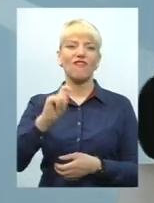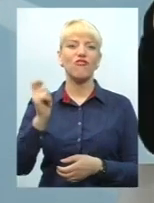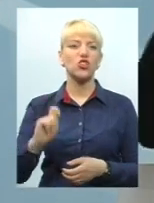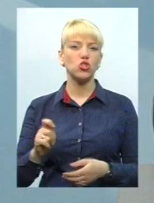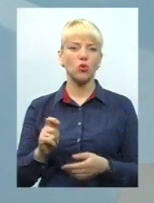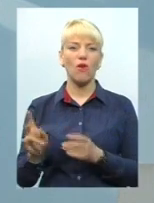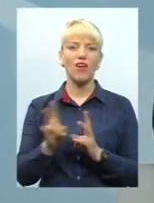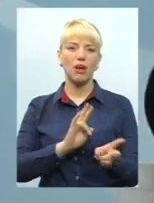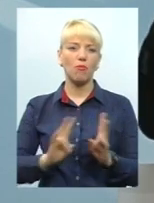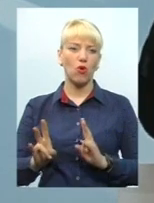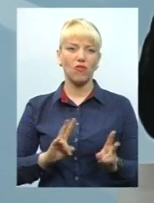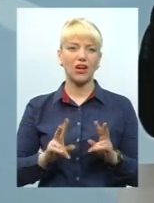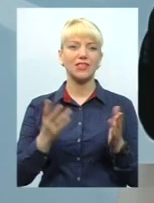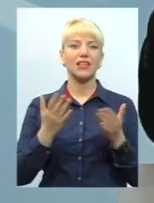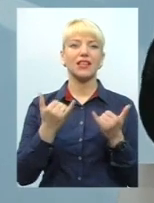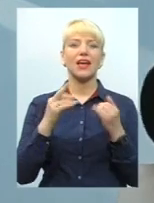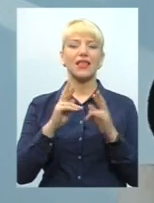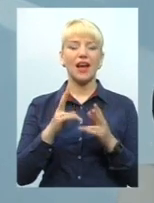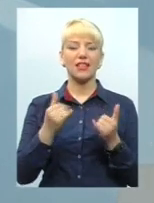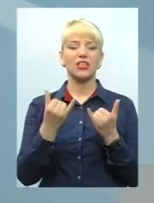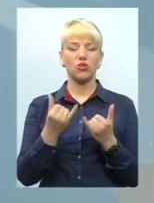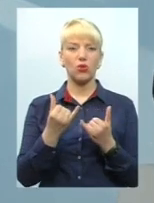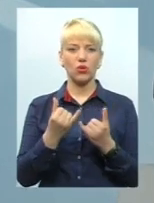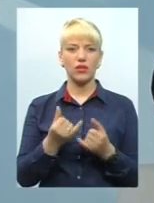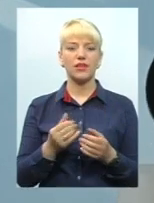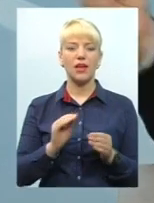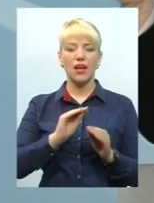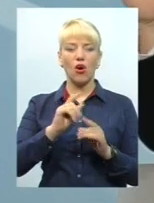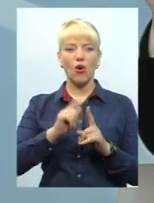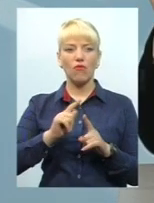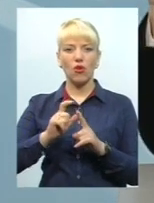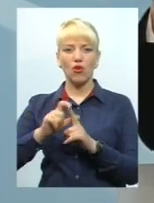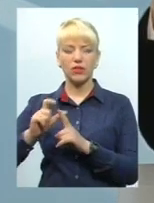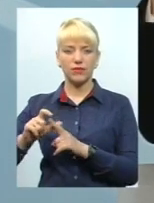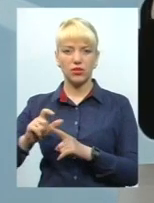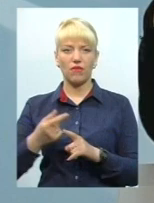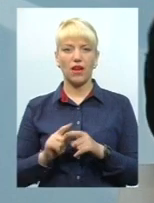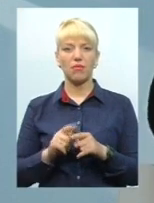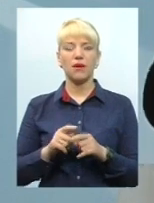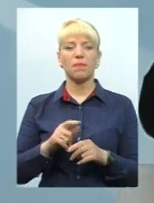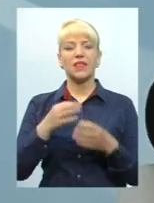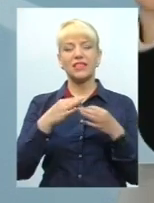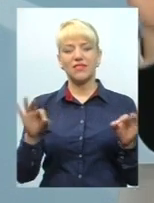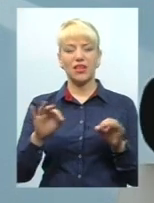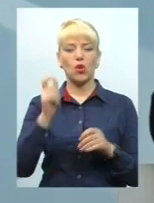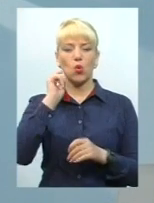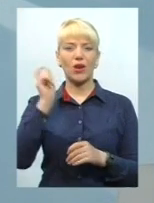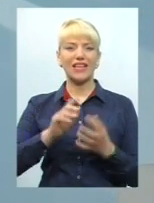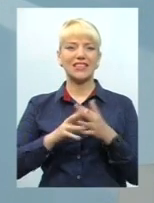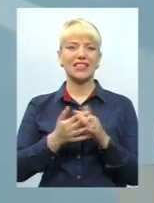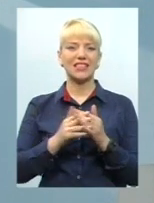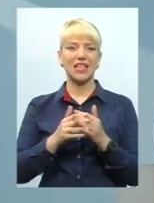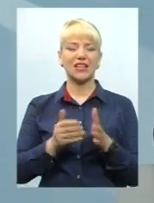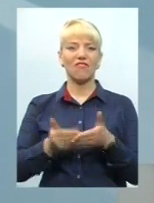як і сьогодні, прикривалися фразеологією «звільним українців, українських селян-робітників від